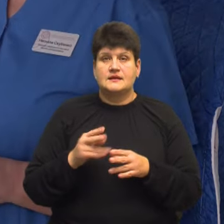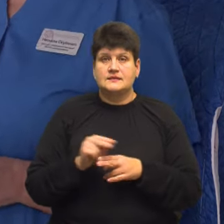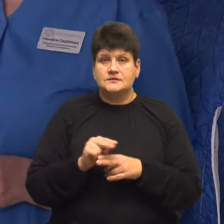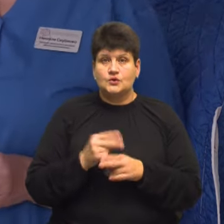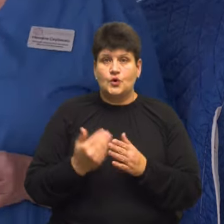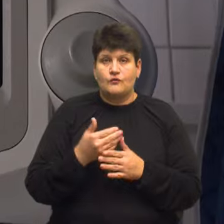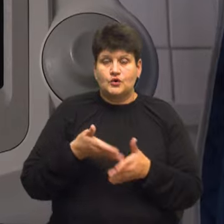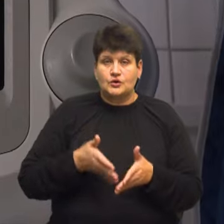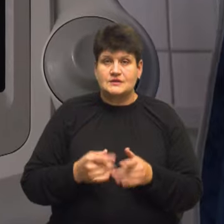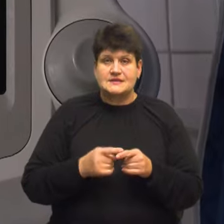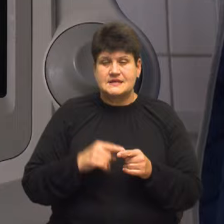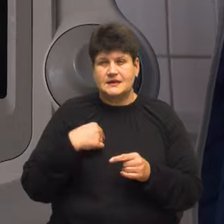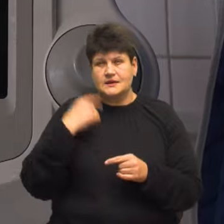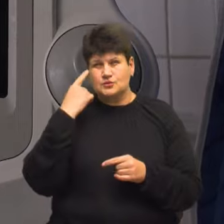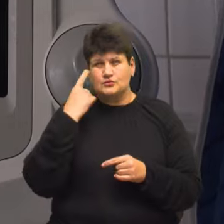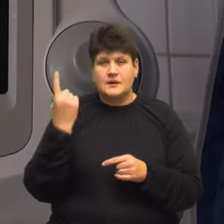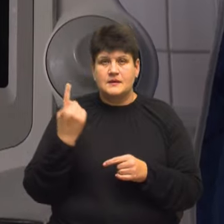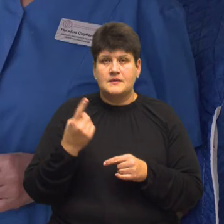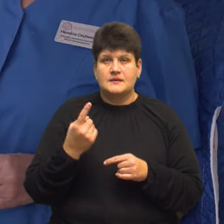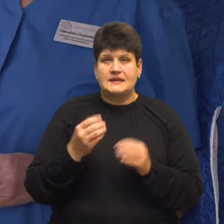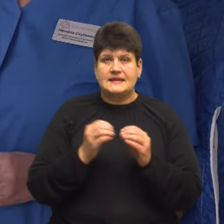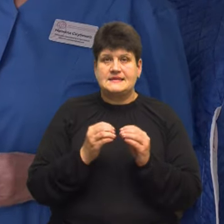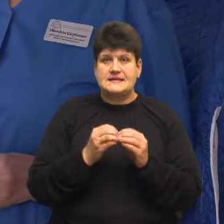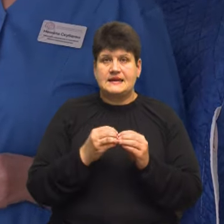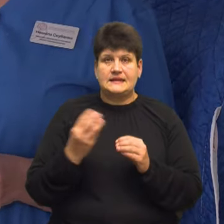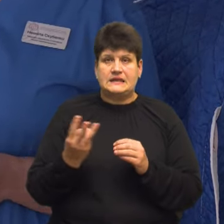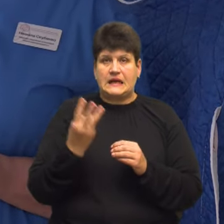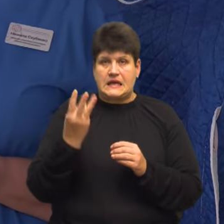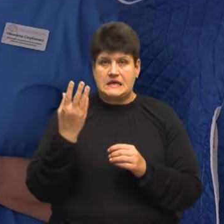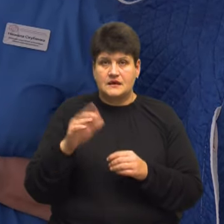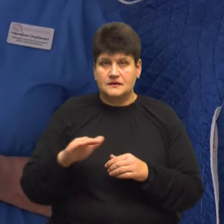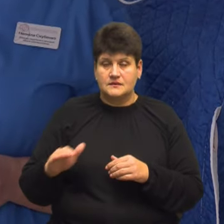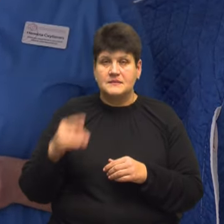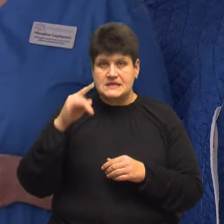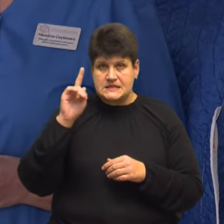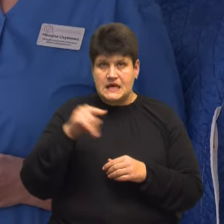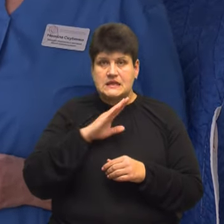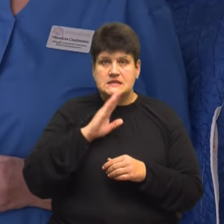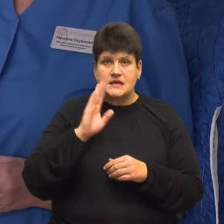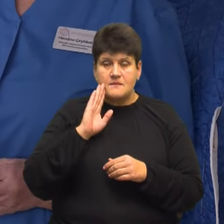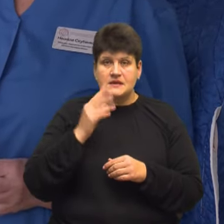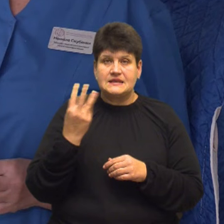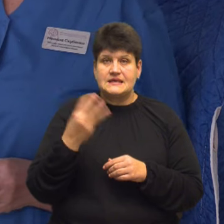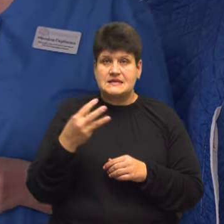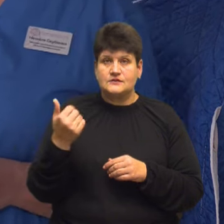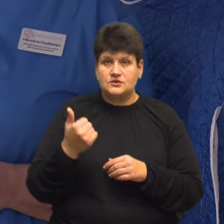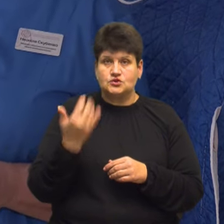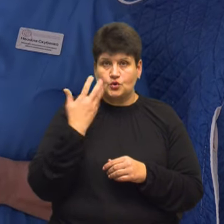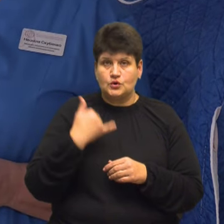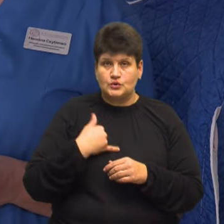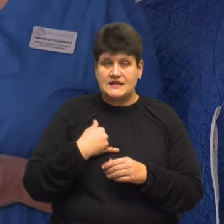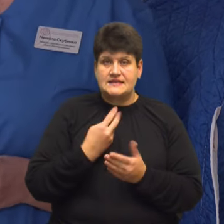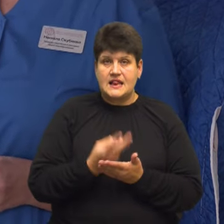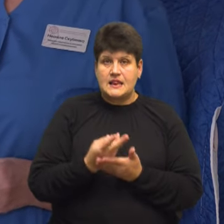так думаю, що це, напевно, десь 10-та трійня. Ми знали за мамочку з 30-го тижня, коли вона у нас лежала, ми